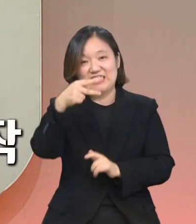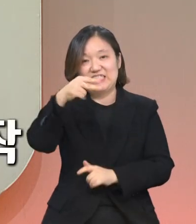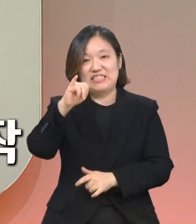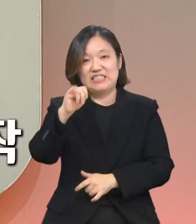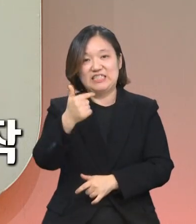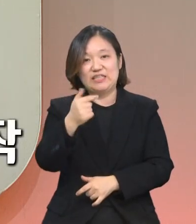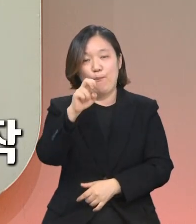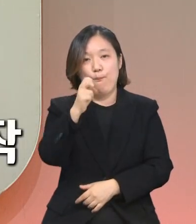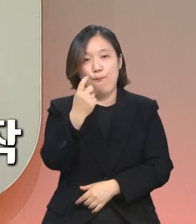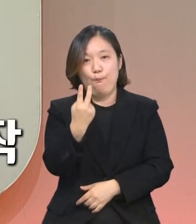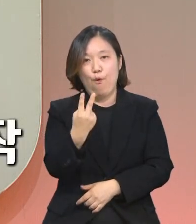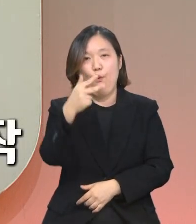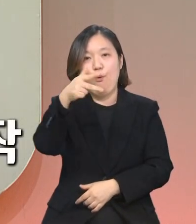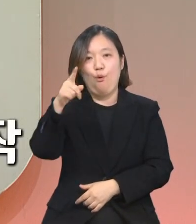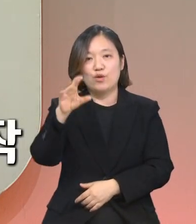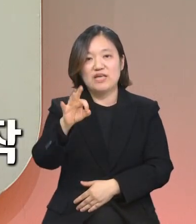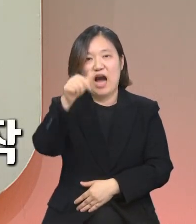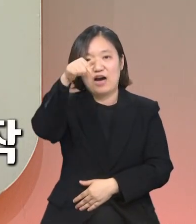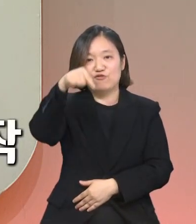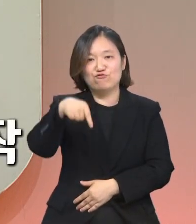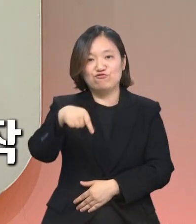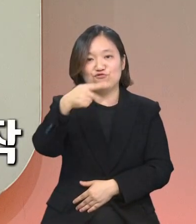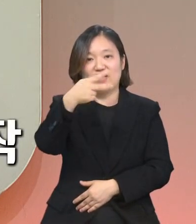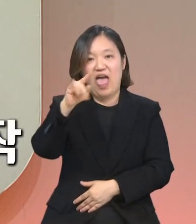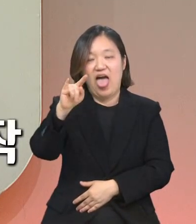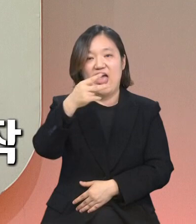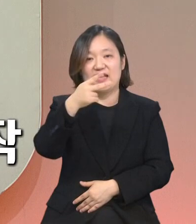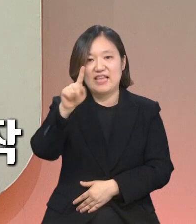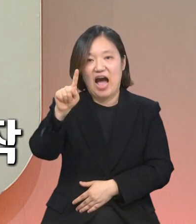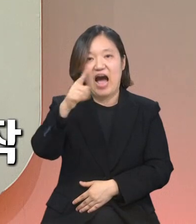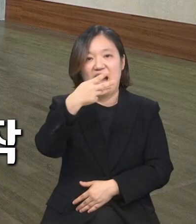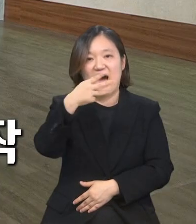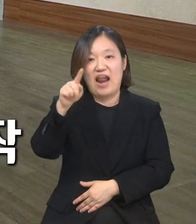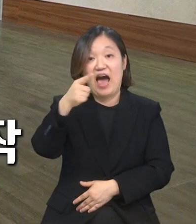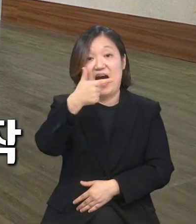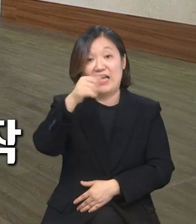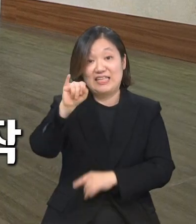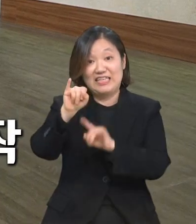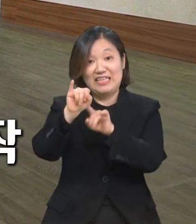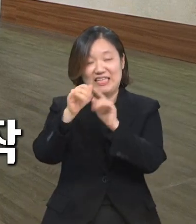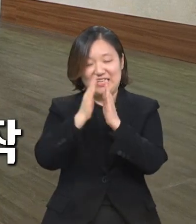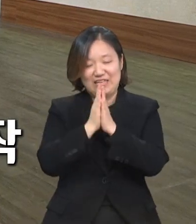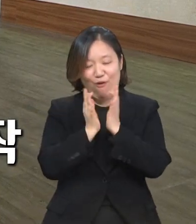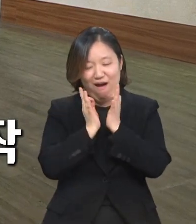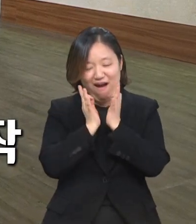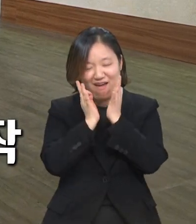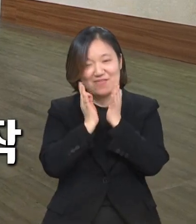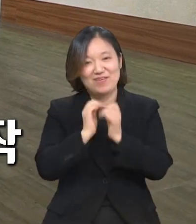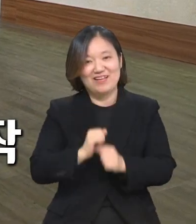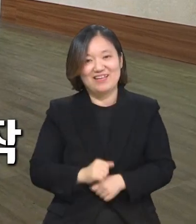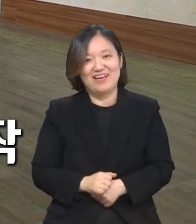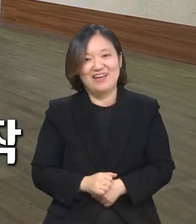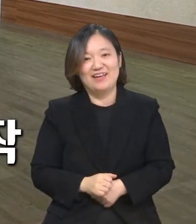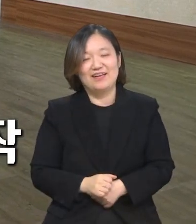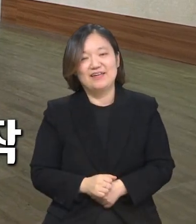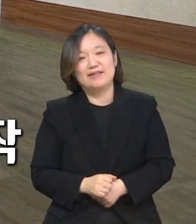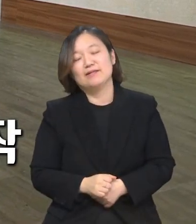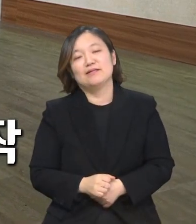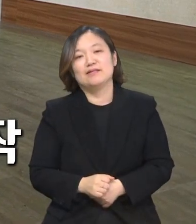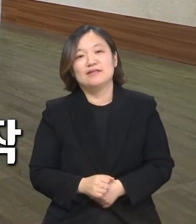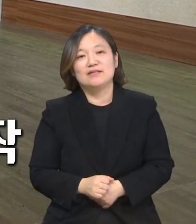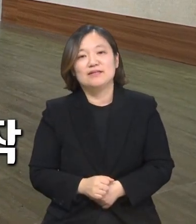신묘장구대다라니 기도를 열심히 하셨대요 신묘장구대다라니 신묘장구대다라니 열심히 열심히 열심히 하셨는데